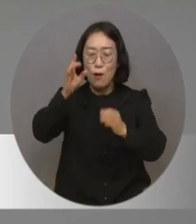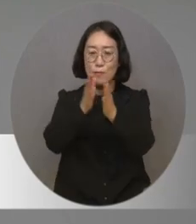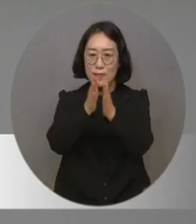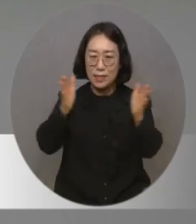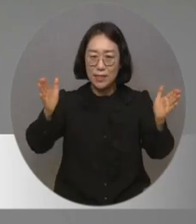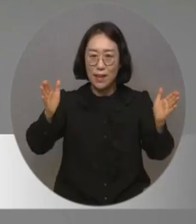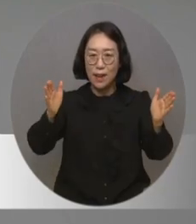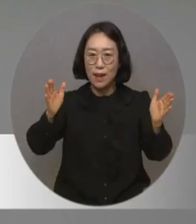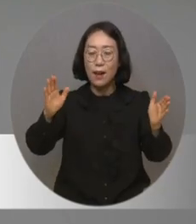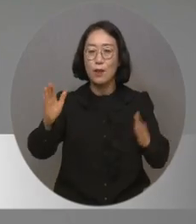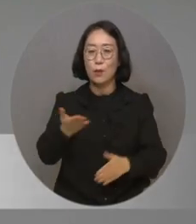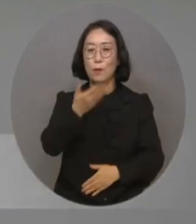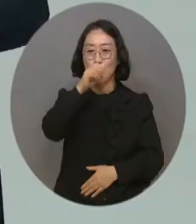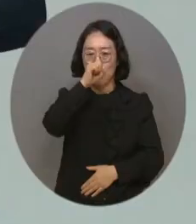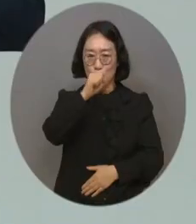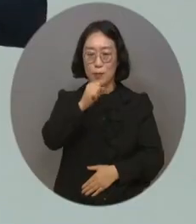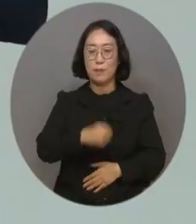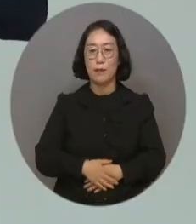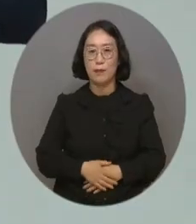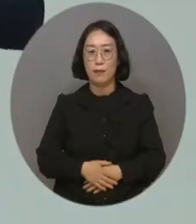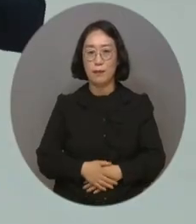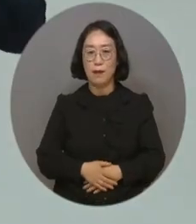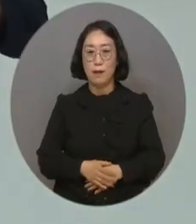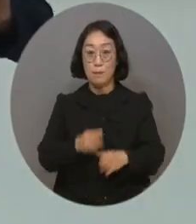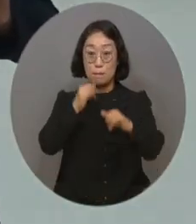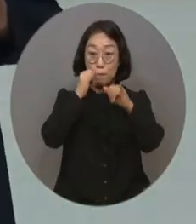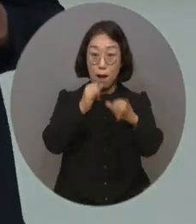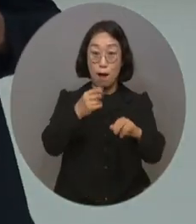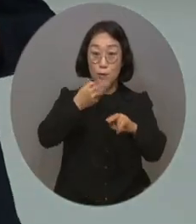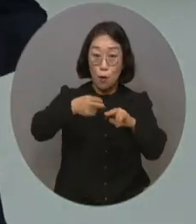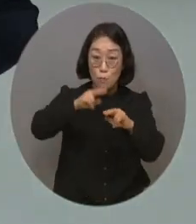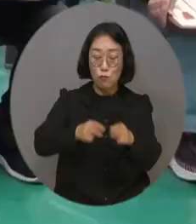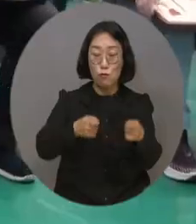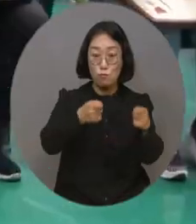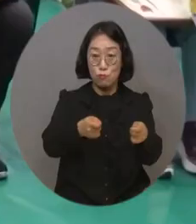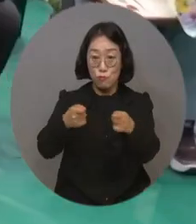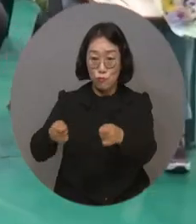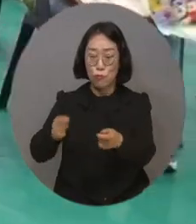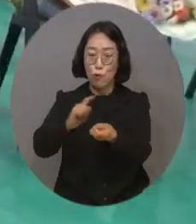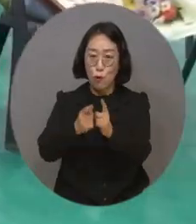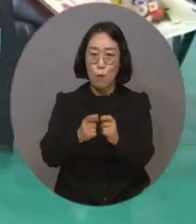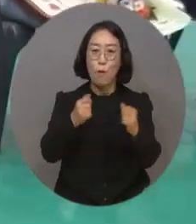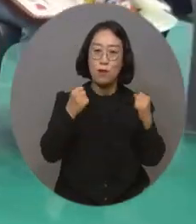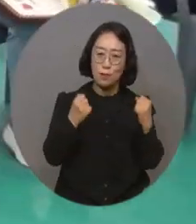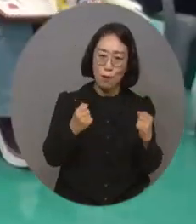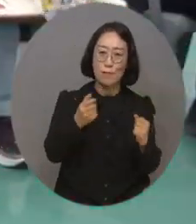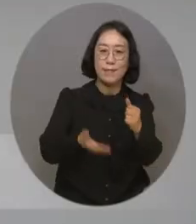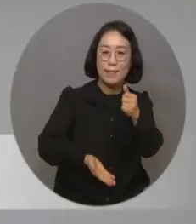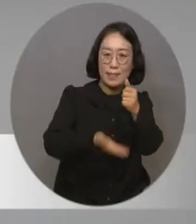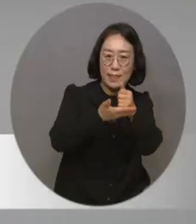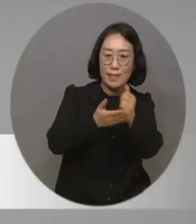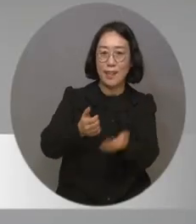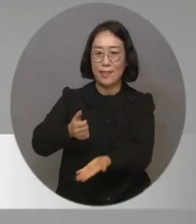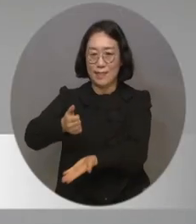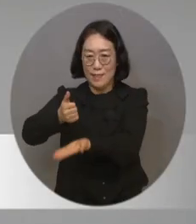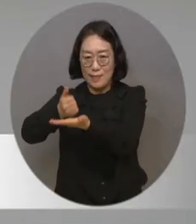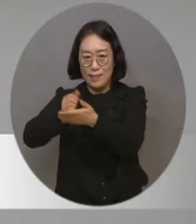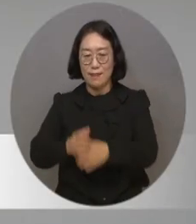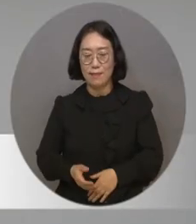포석이 되었으면 합니다 하지만 경품과 공로상 시작으로 서로를 응원하고 칭찬했습니다